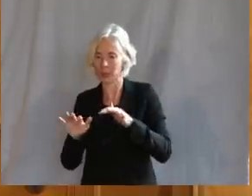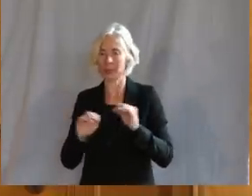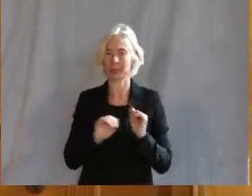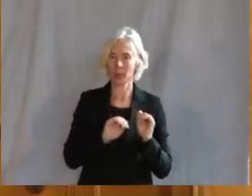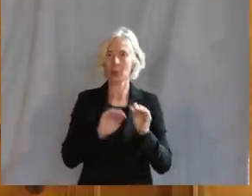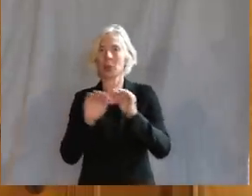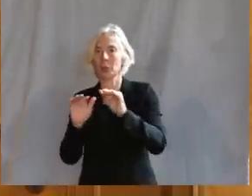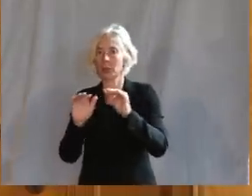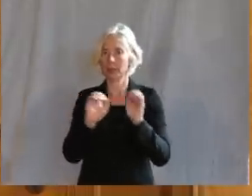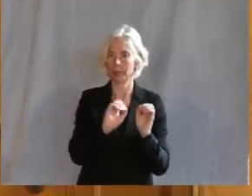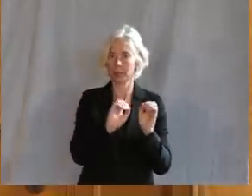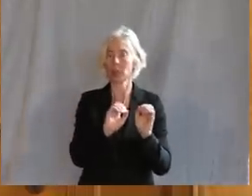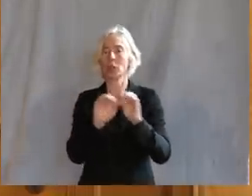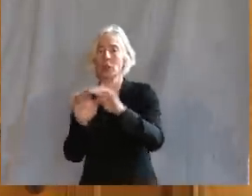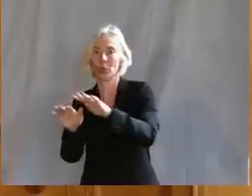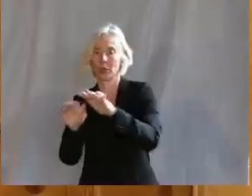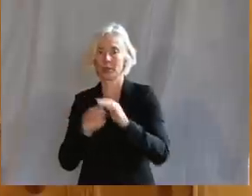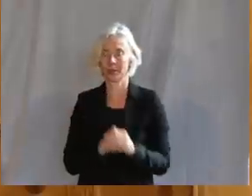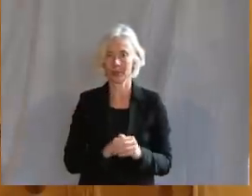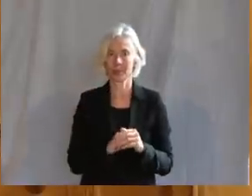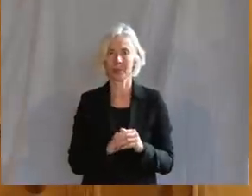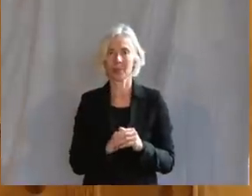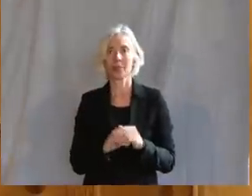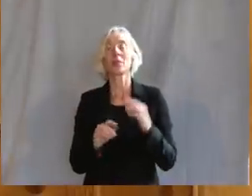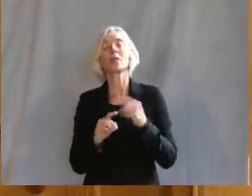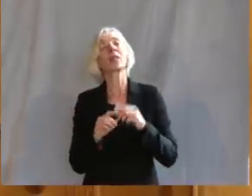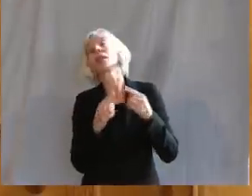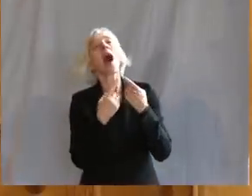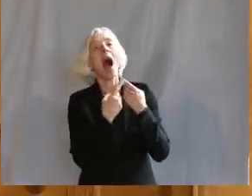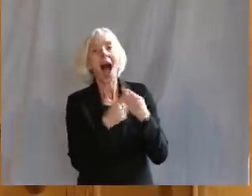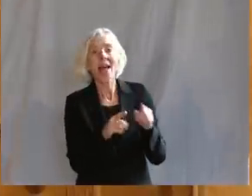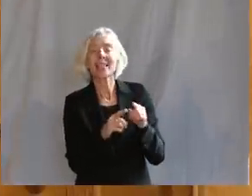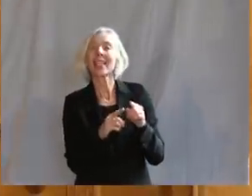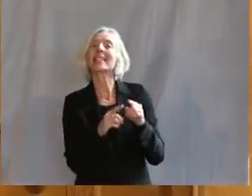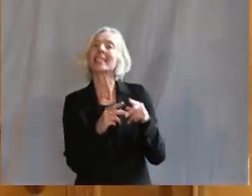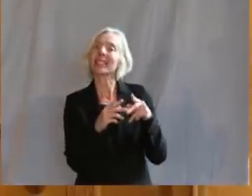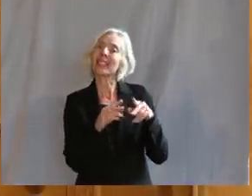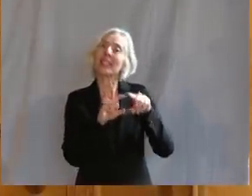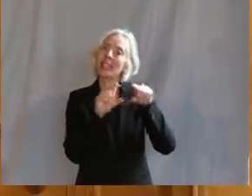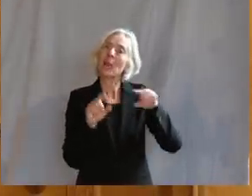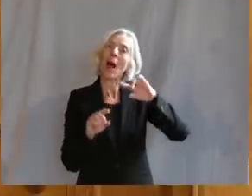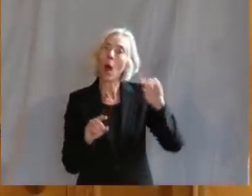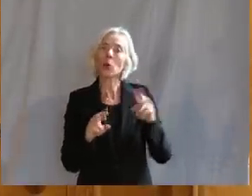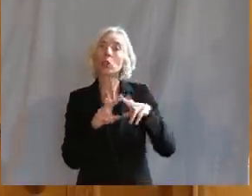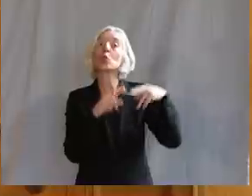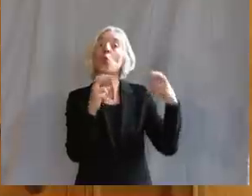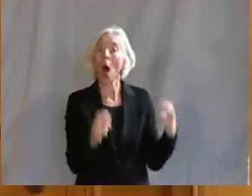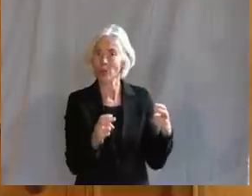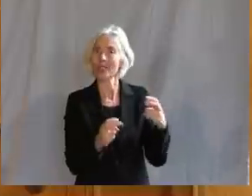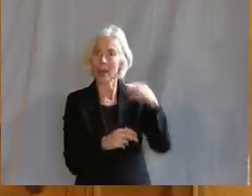weiteres Thema im schulischen Kontext ist ja das sogenannte Lernen zu Hause 2.0. Da darf ich Ihnen die frohe